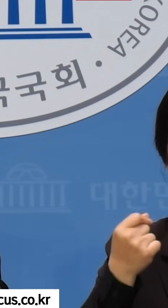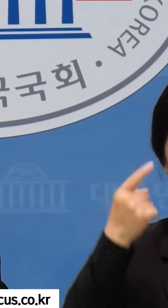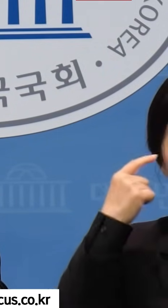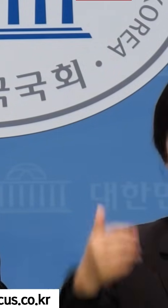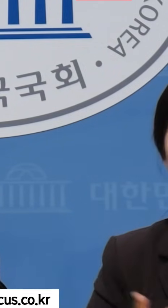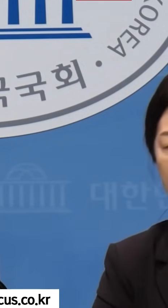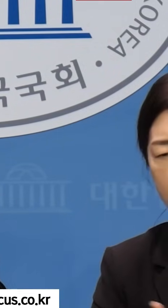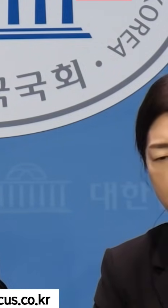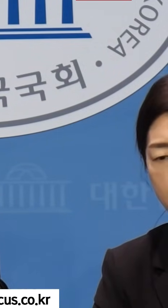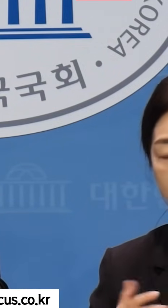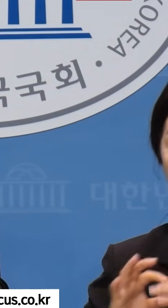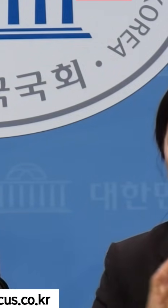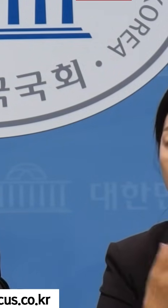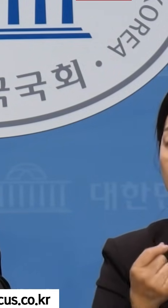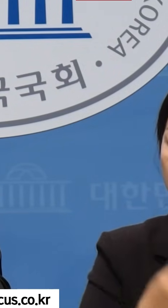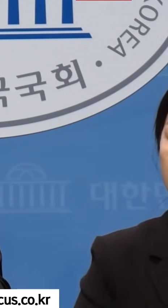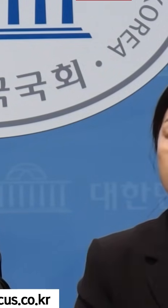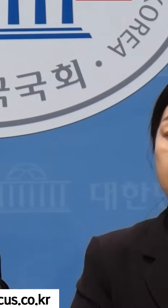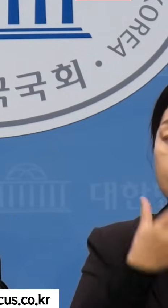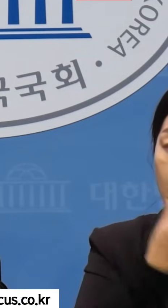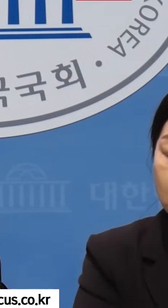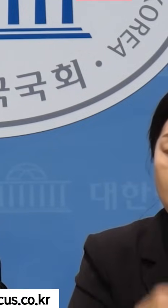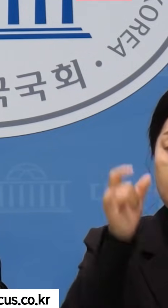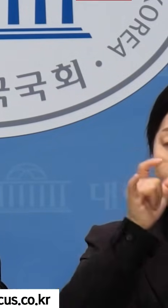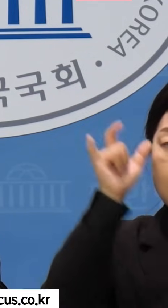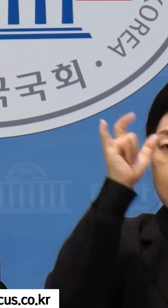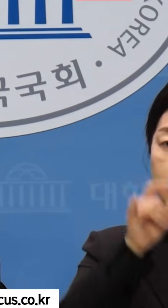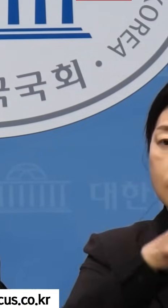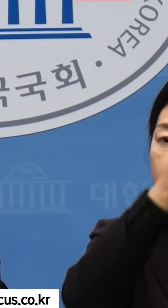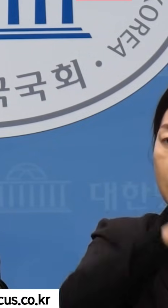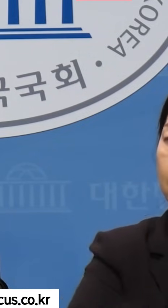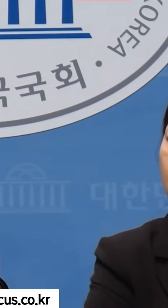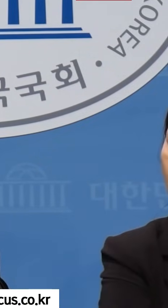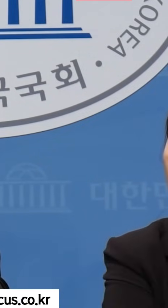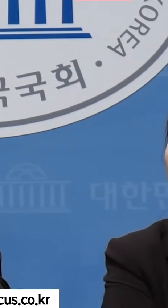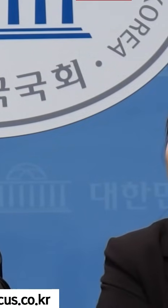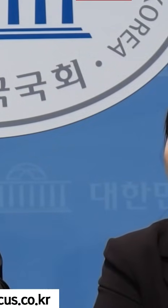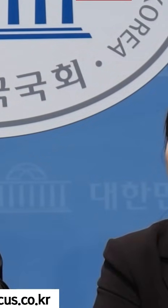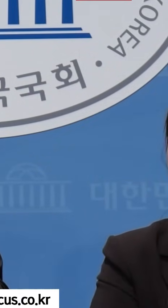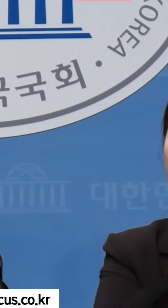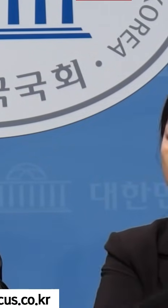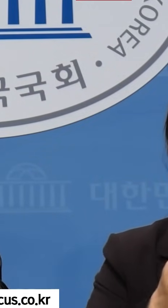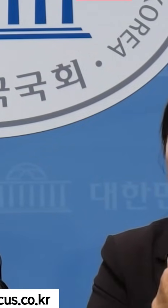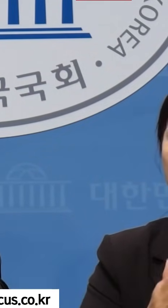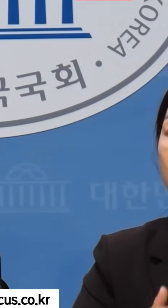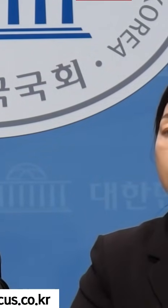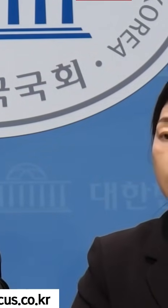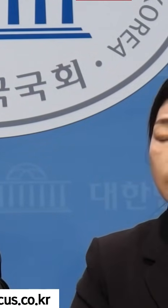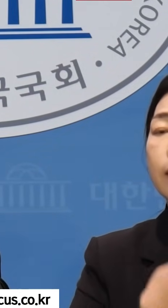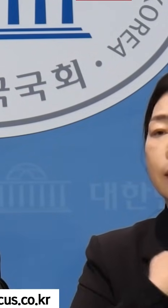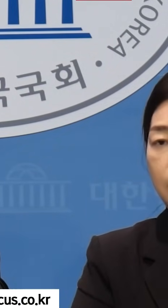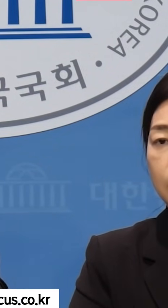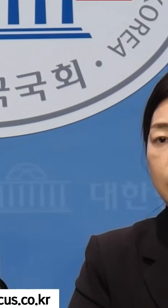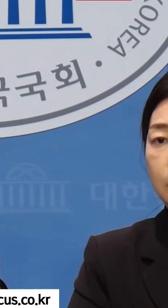계속되었습니다. 대표적으로 최순실 은닉재산 300조라는 주장을